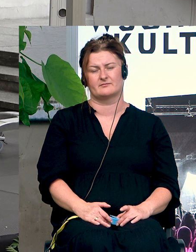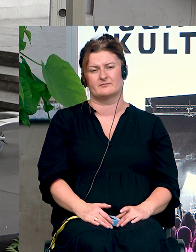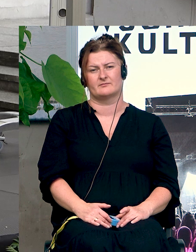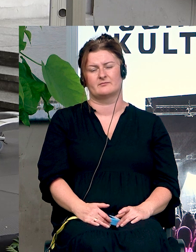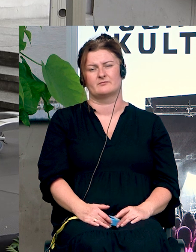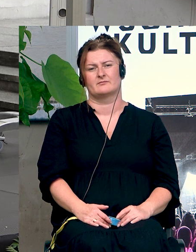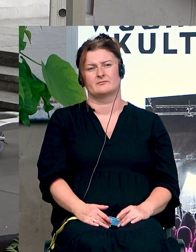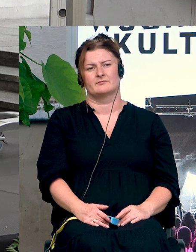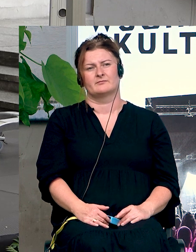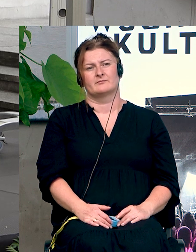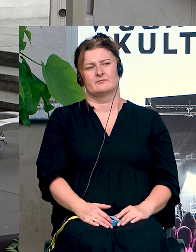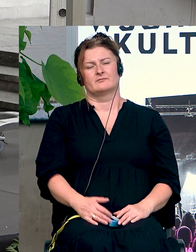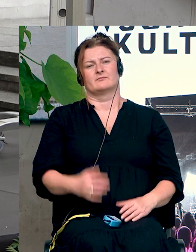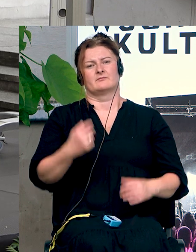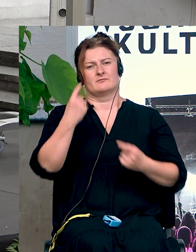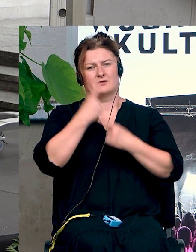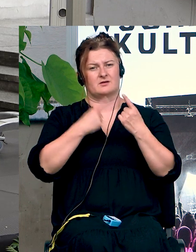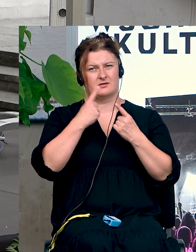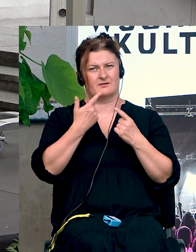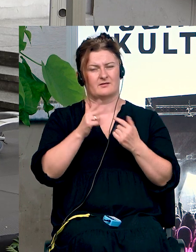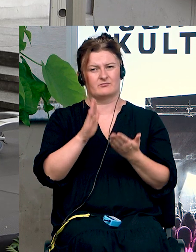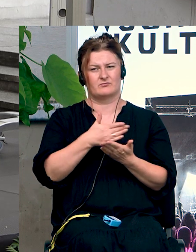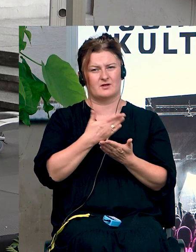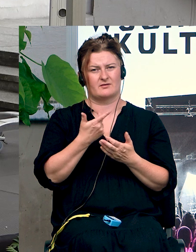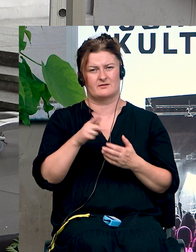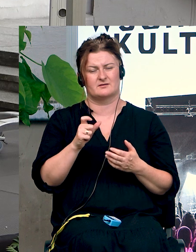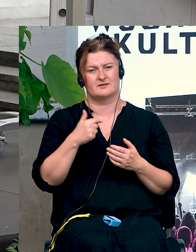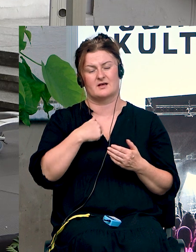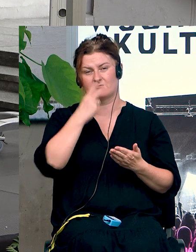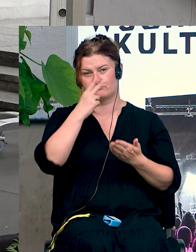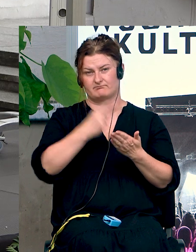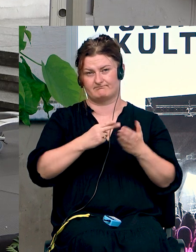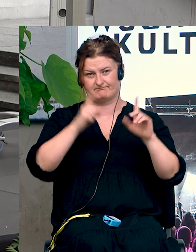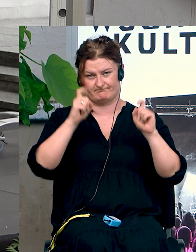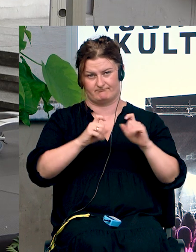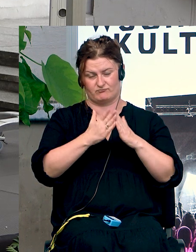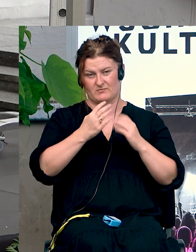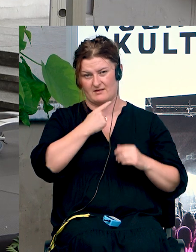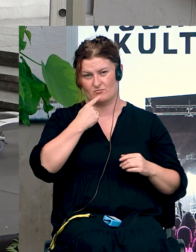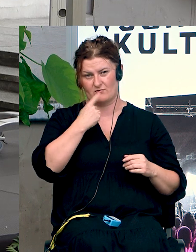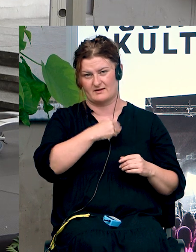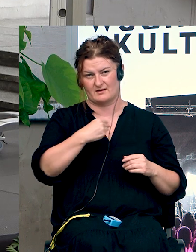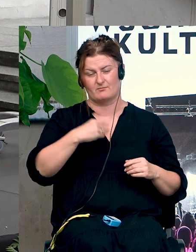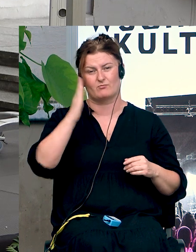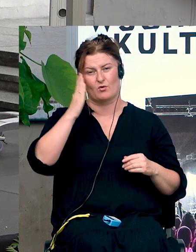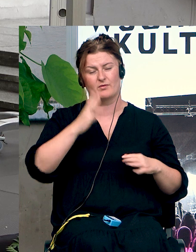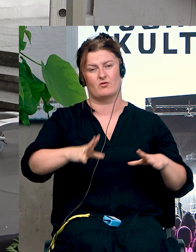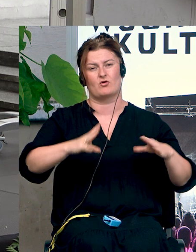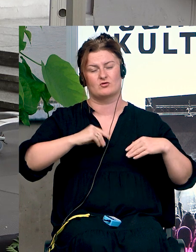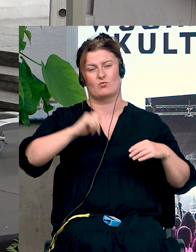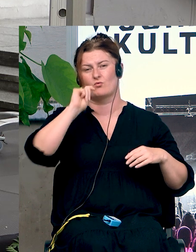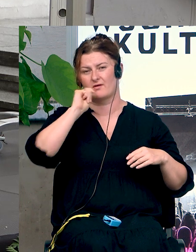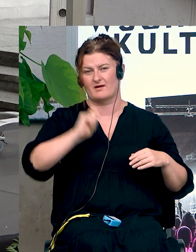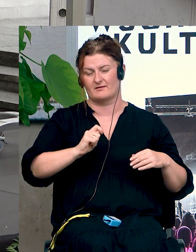Здається, нічого не загубила. Я, щиро мовляв, почав читати цю книжку в польському язику, допіро пізніше дістав цей